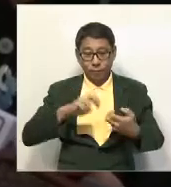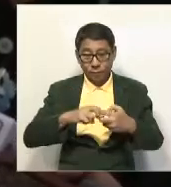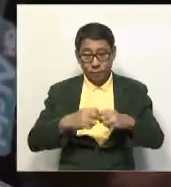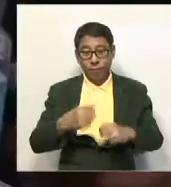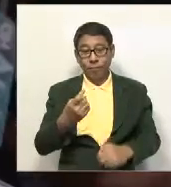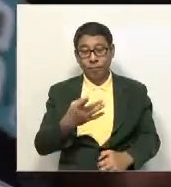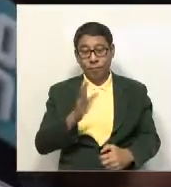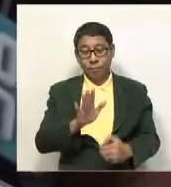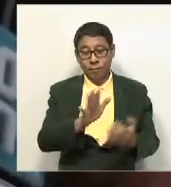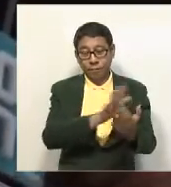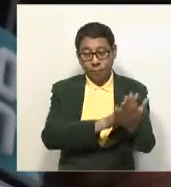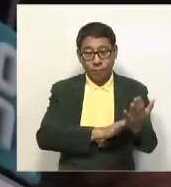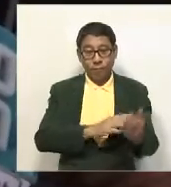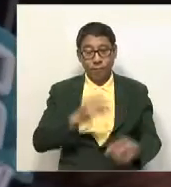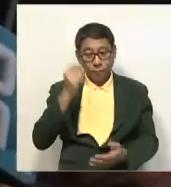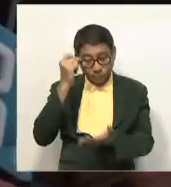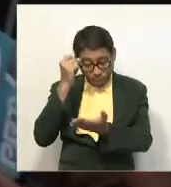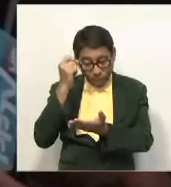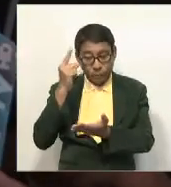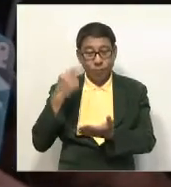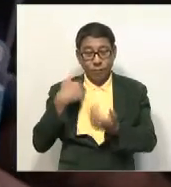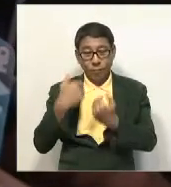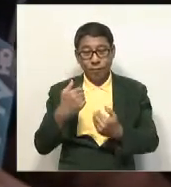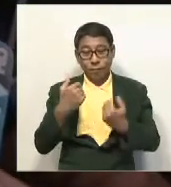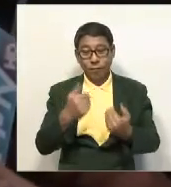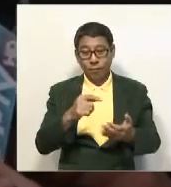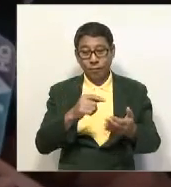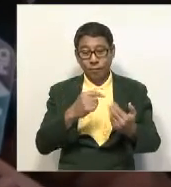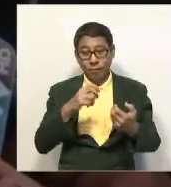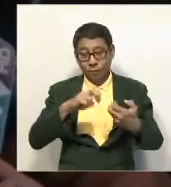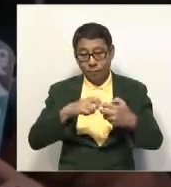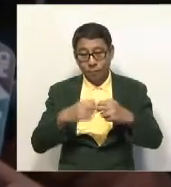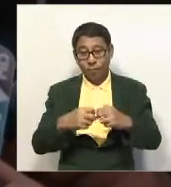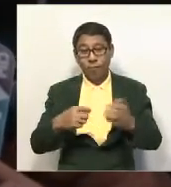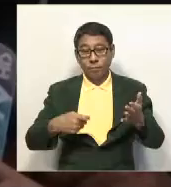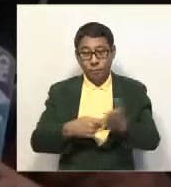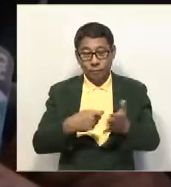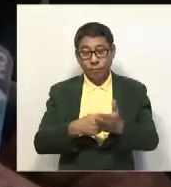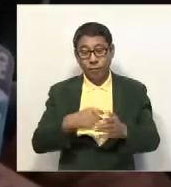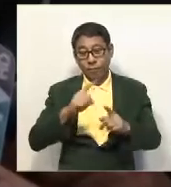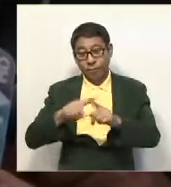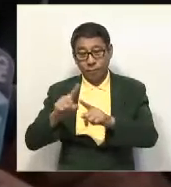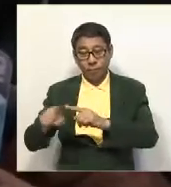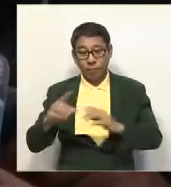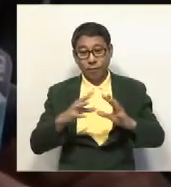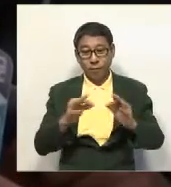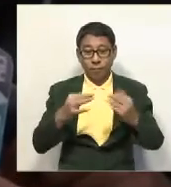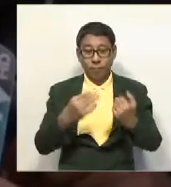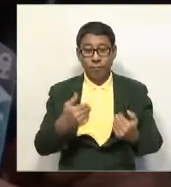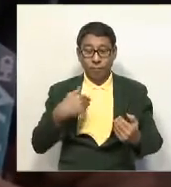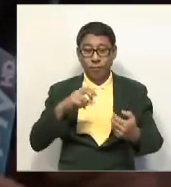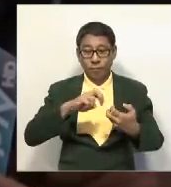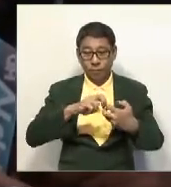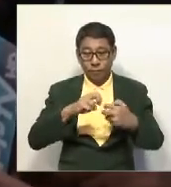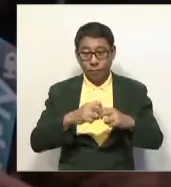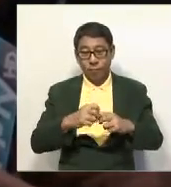านเมืองเราแต่เขาเข้าใจว่าแต่ละครั้งที่เรื่องมันเพราะอะไรนะฮะมันมีเหตุผลอะไรมีเรื่องของพ.ร.ป.